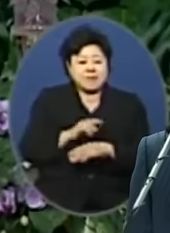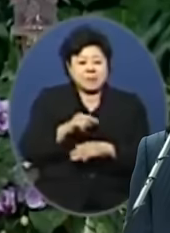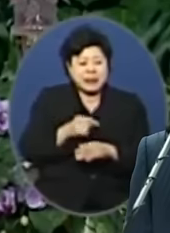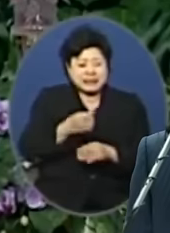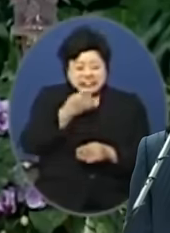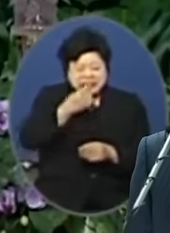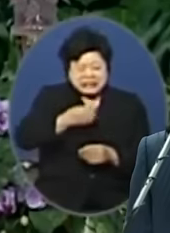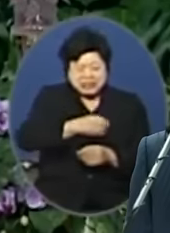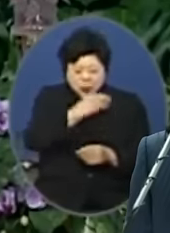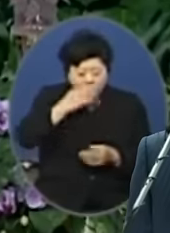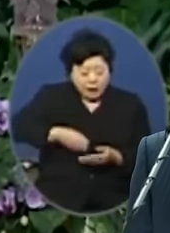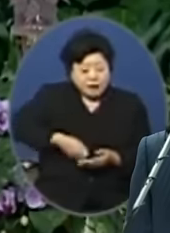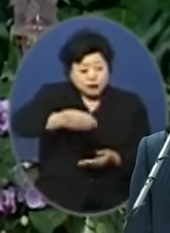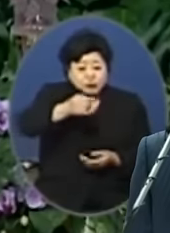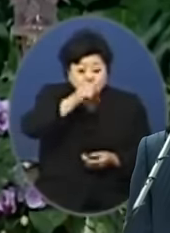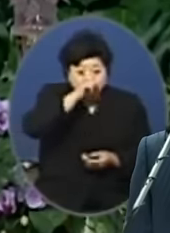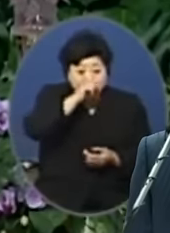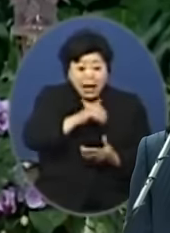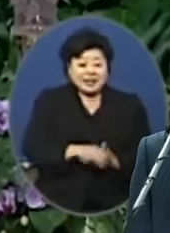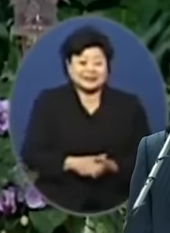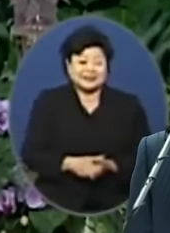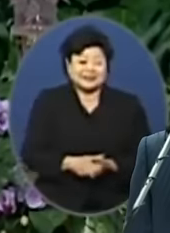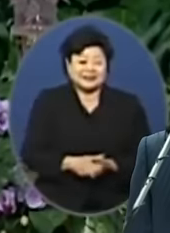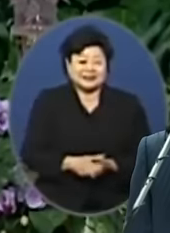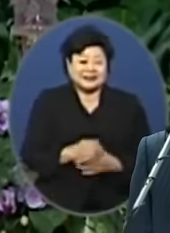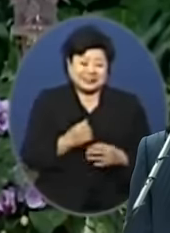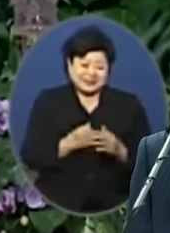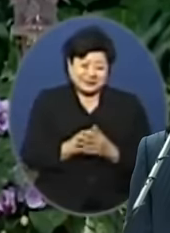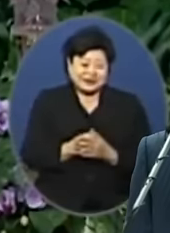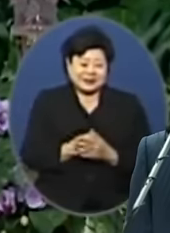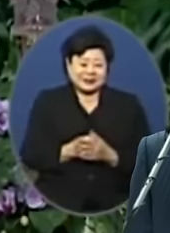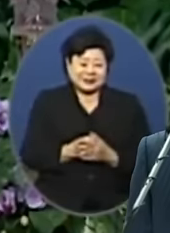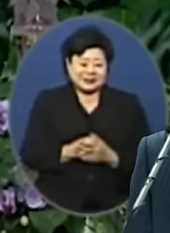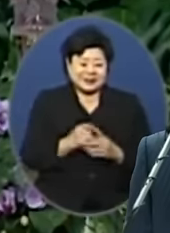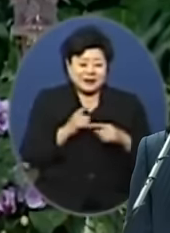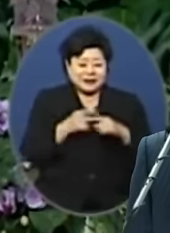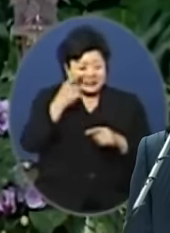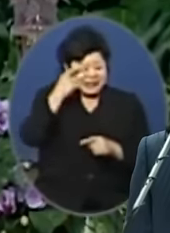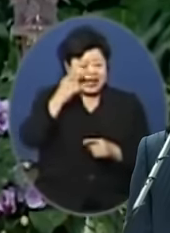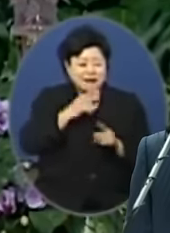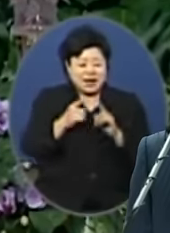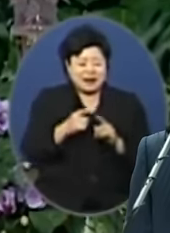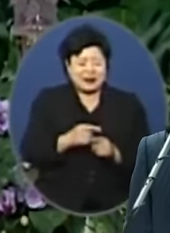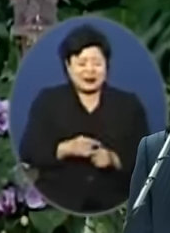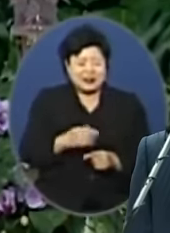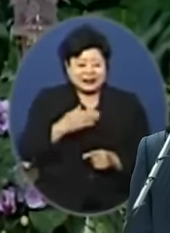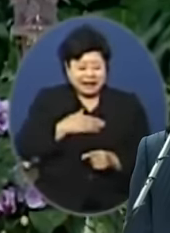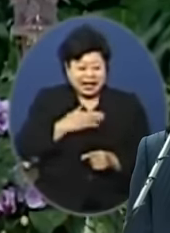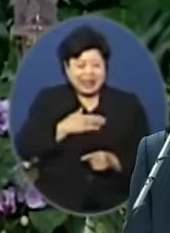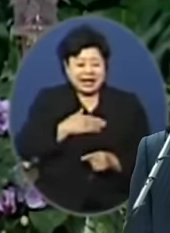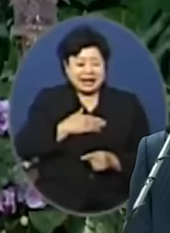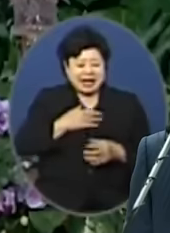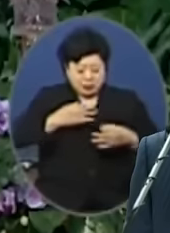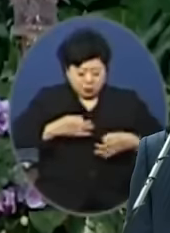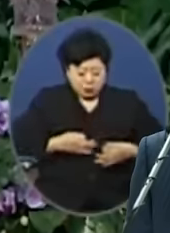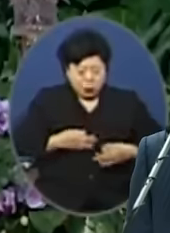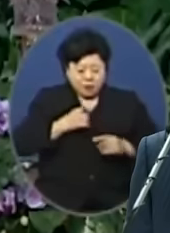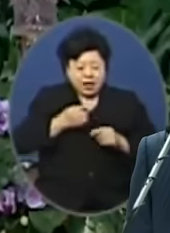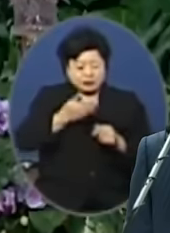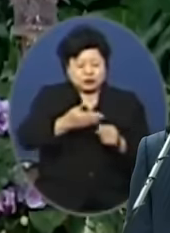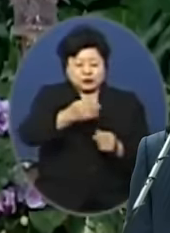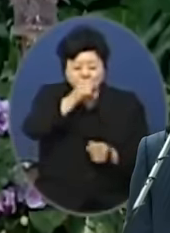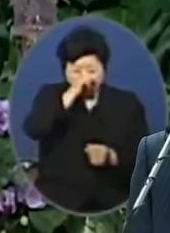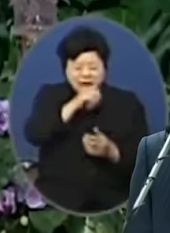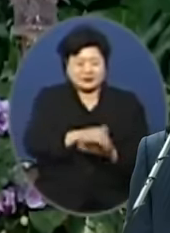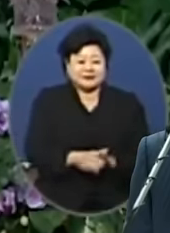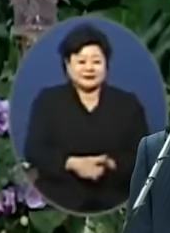씨를 올바르게 뿌리면 얼마나 좋겠습니까? 그러기 긍정적인 말은 남보고 하는 것이 아니라 나보고 하는 것이 굉장히